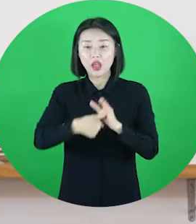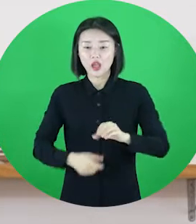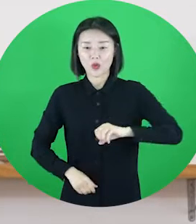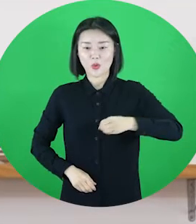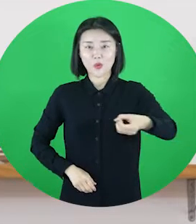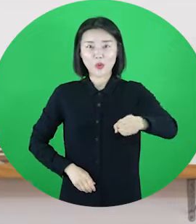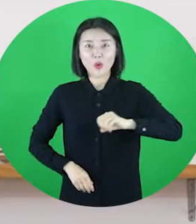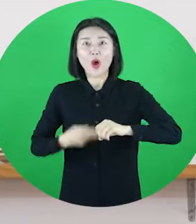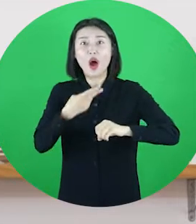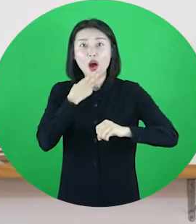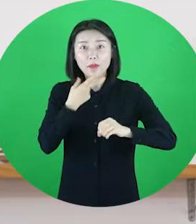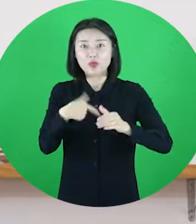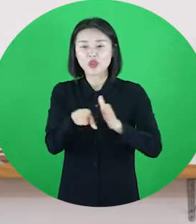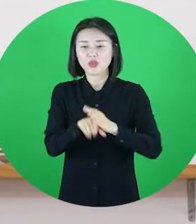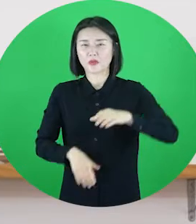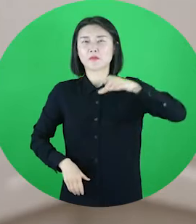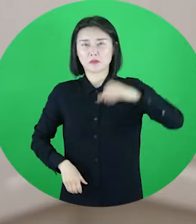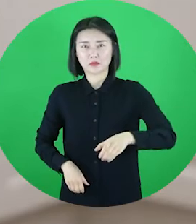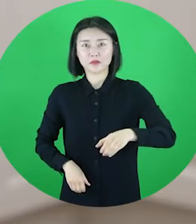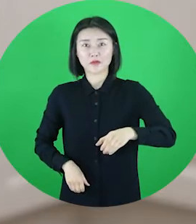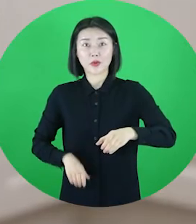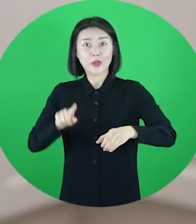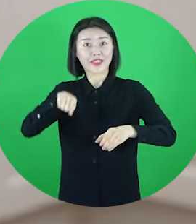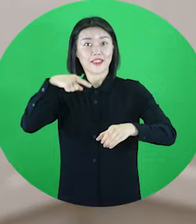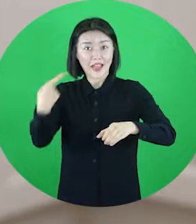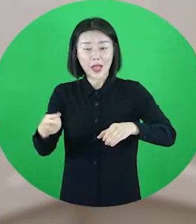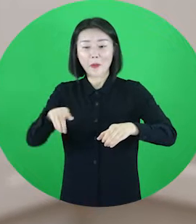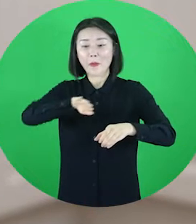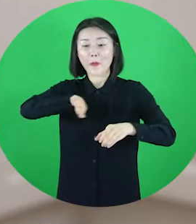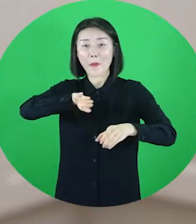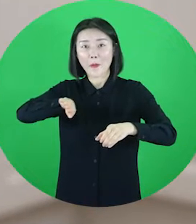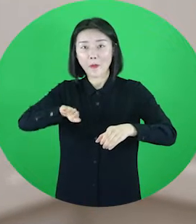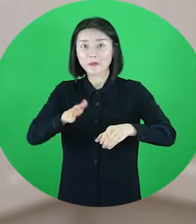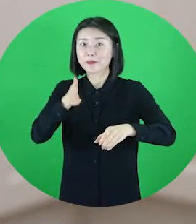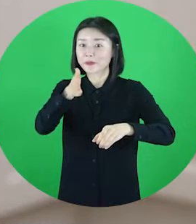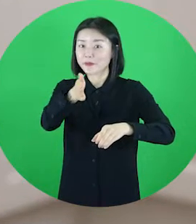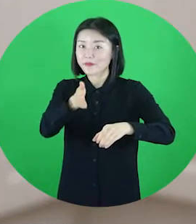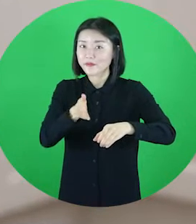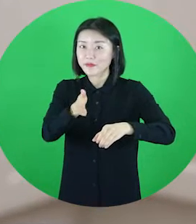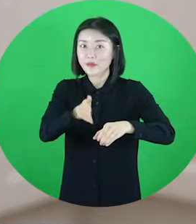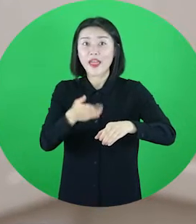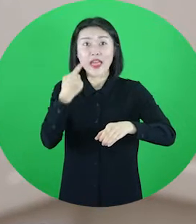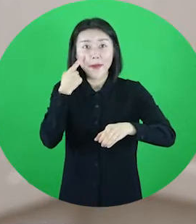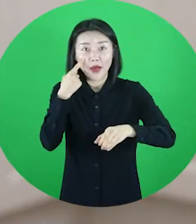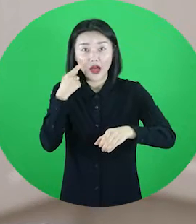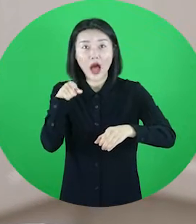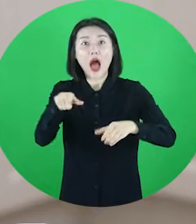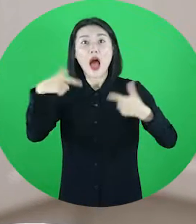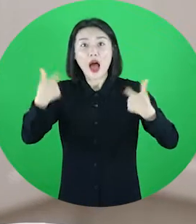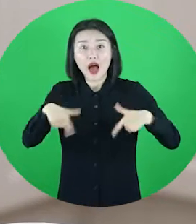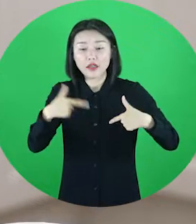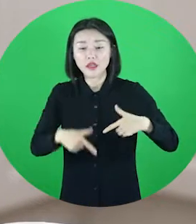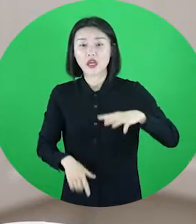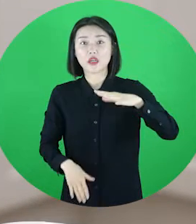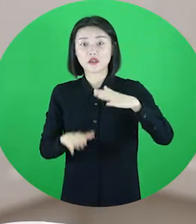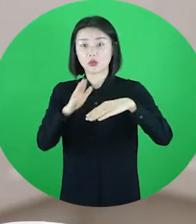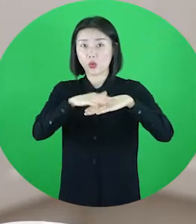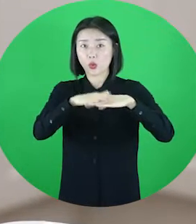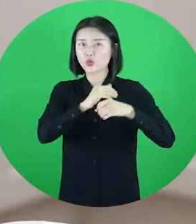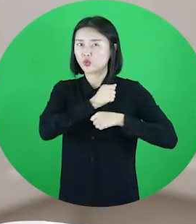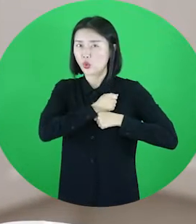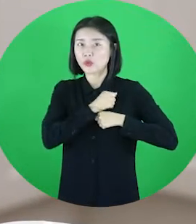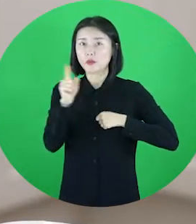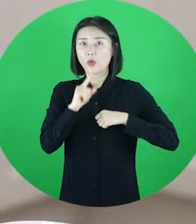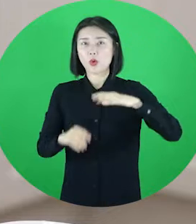흔들리지 않도록 잘 잡아준 다음에 이 끝부분을 잘라줄 건데 항상 이 잡아주는 손은 손가락을